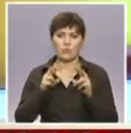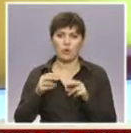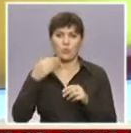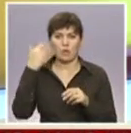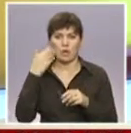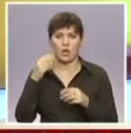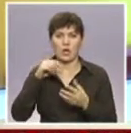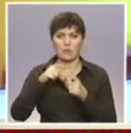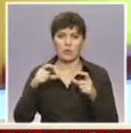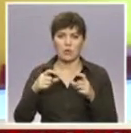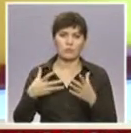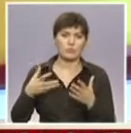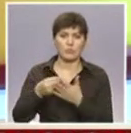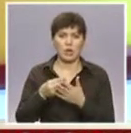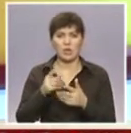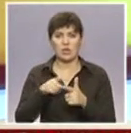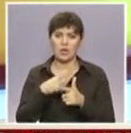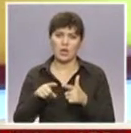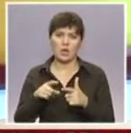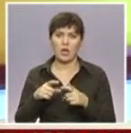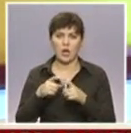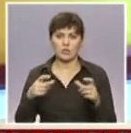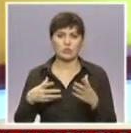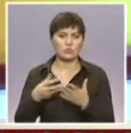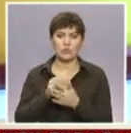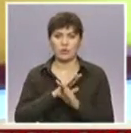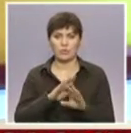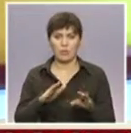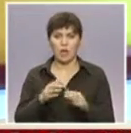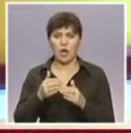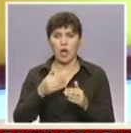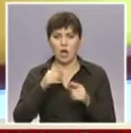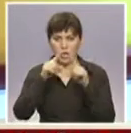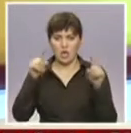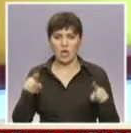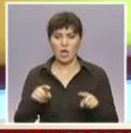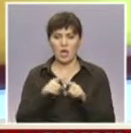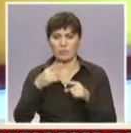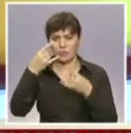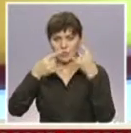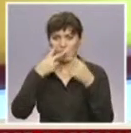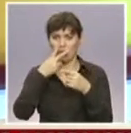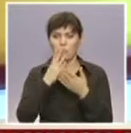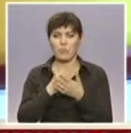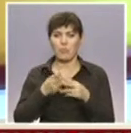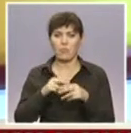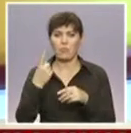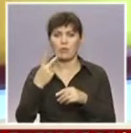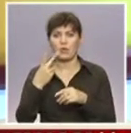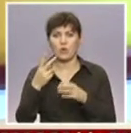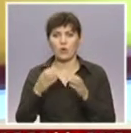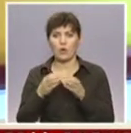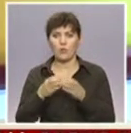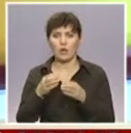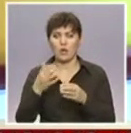жолаушылардың оңай картасымен төлем жасағанын немесе ақша төлемегенін алдындағы экраннан біліп отырады. Ал бірінші және екінші